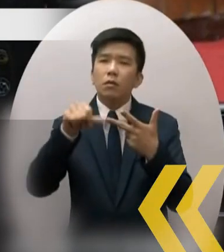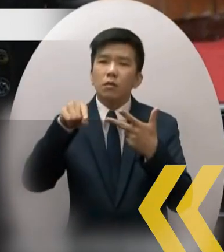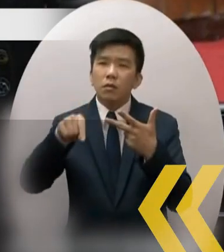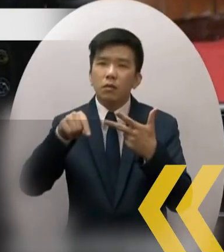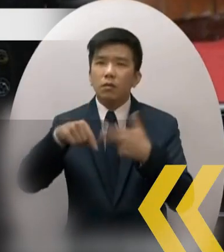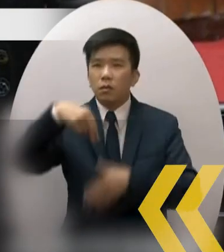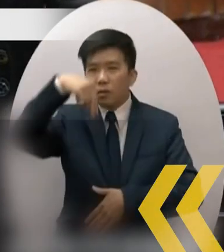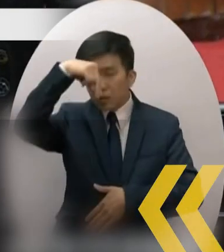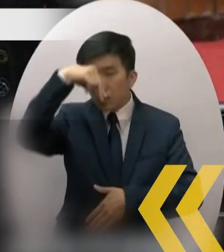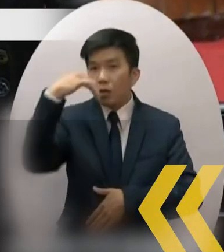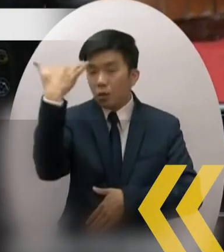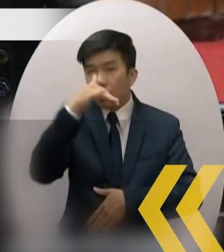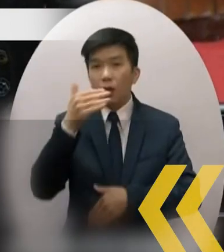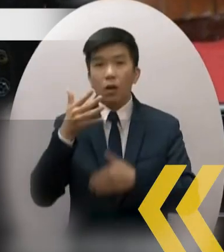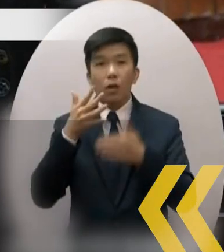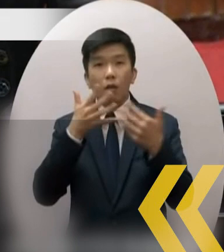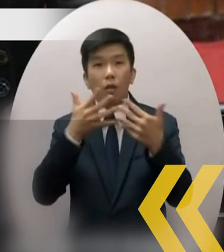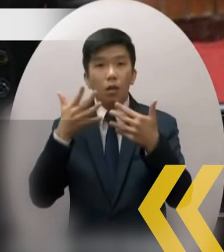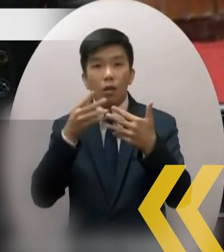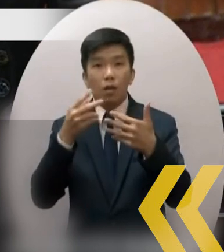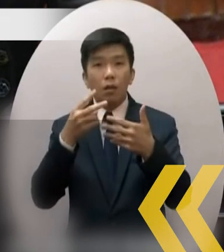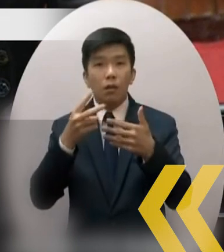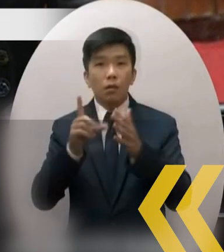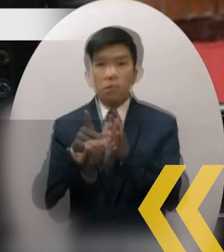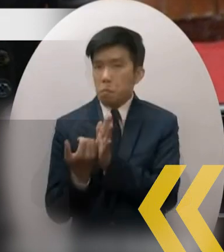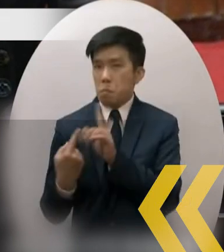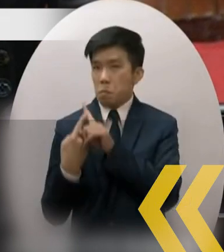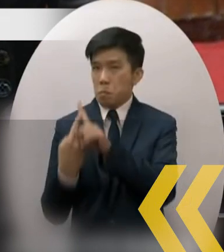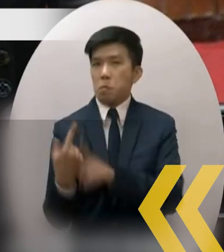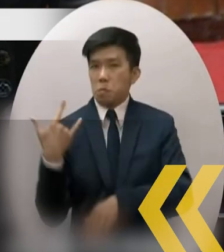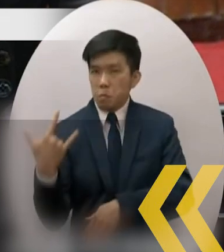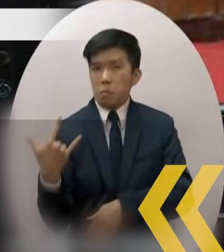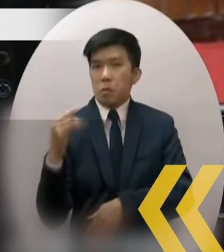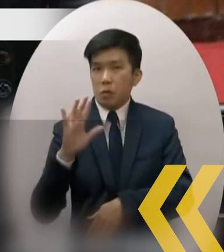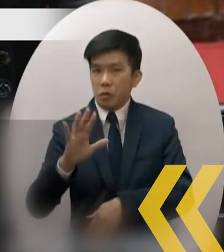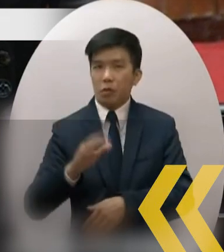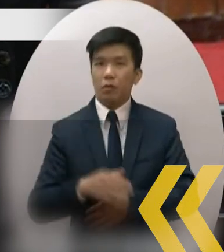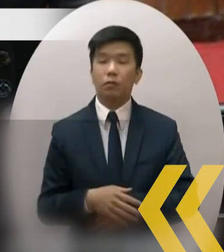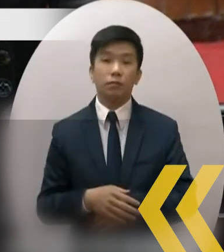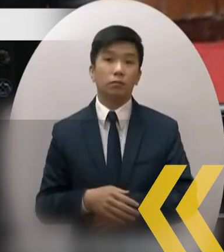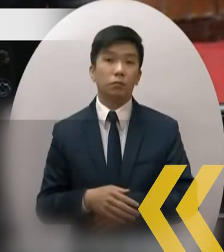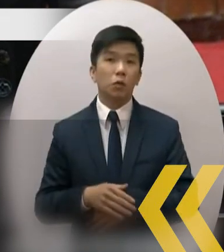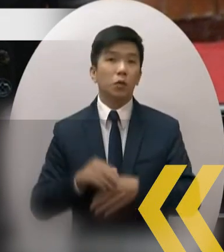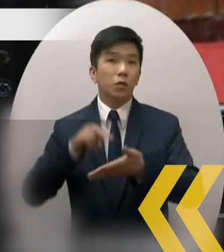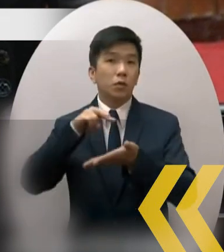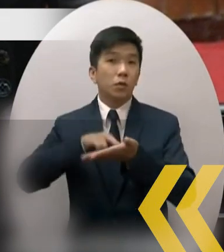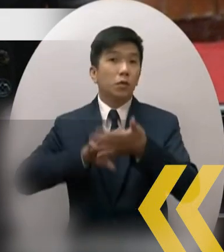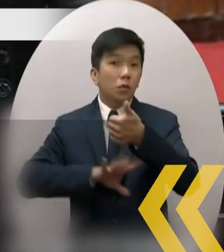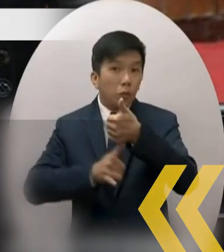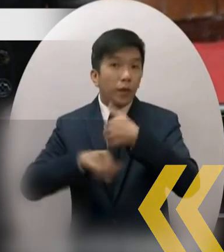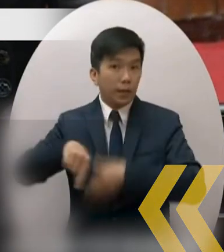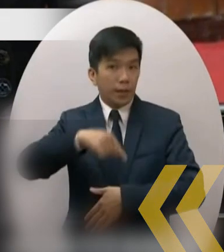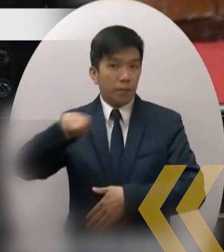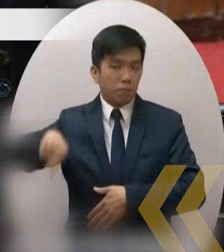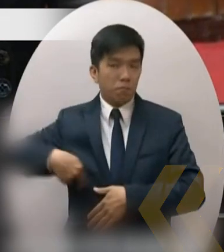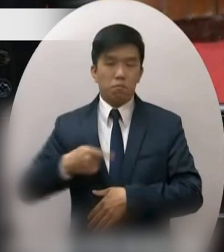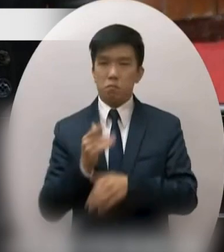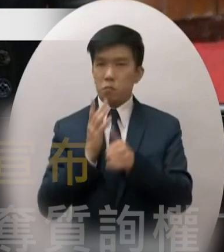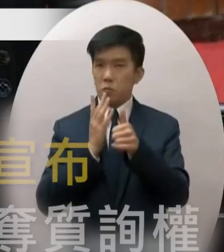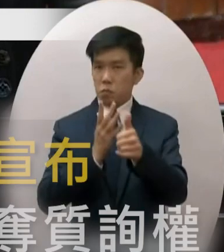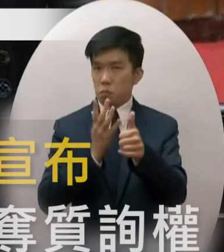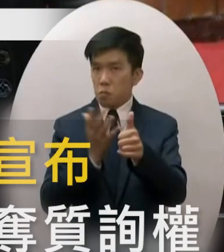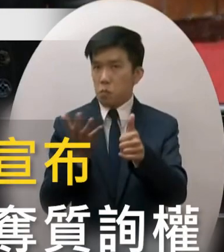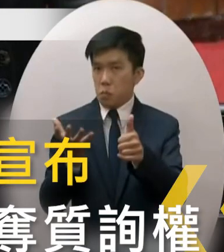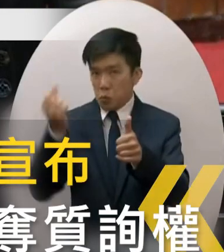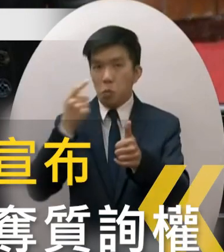这样质询的一个乱纷纷的事件。其实我们大部分的委员对于我们的质询是，尤其总